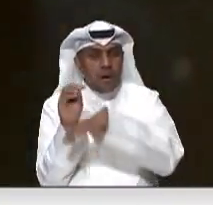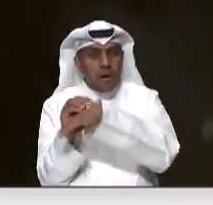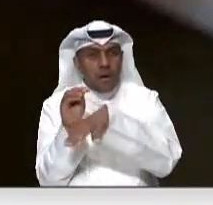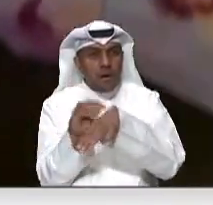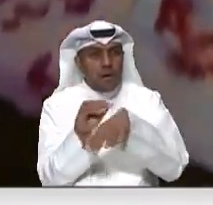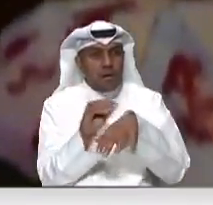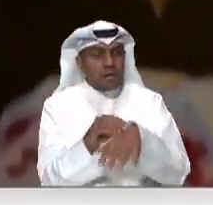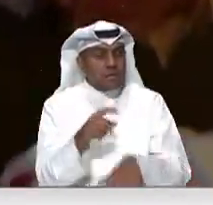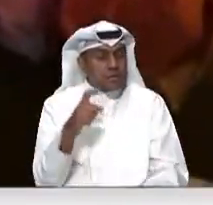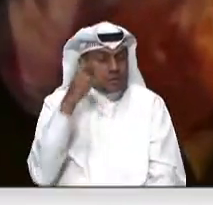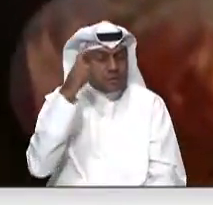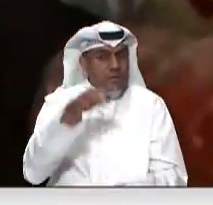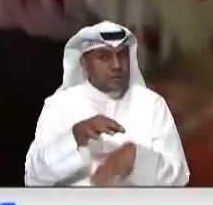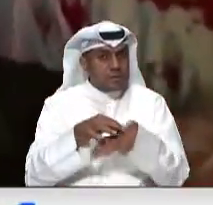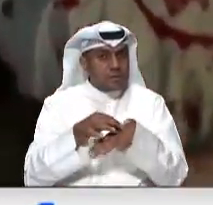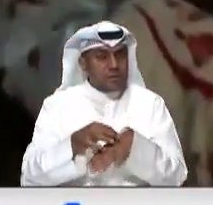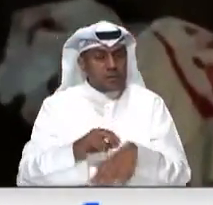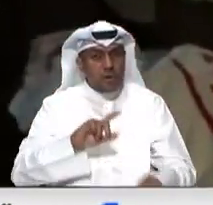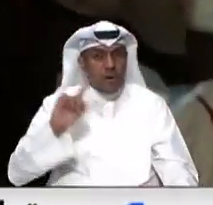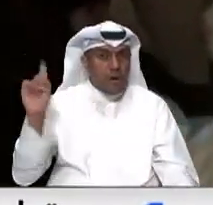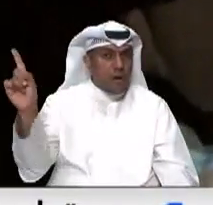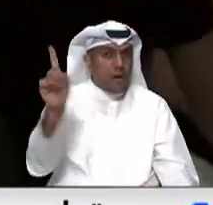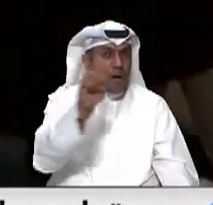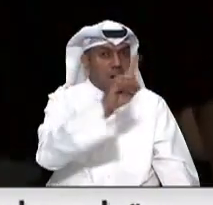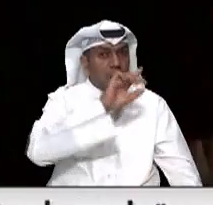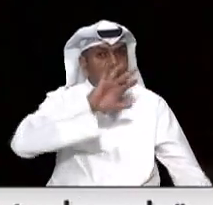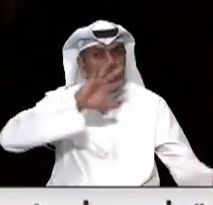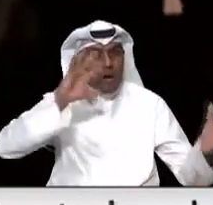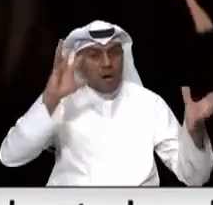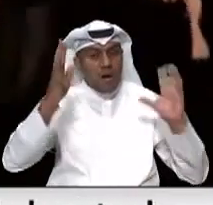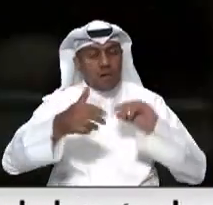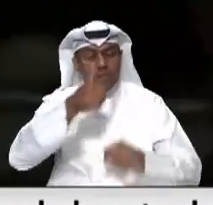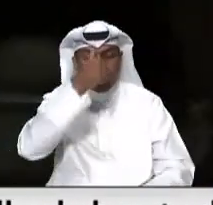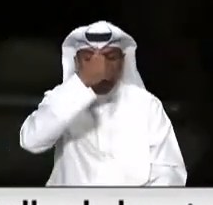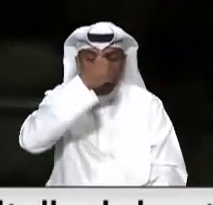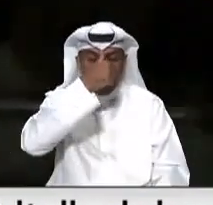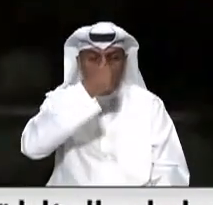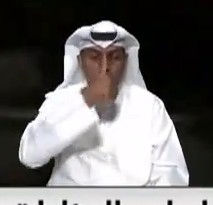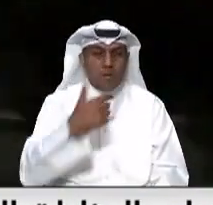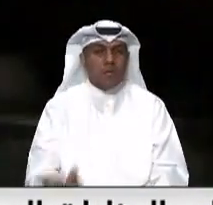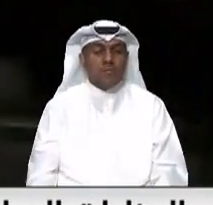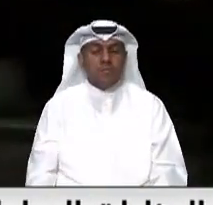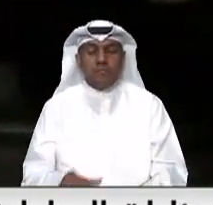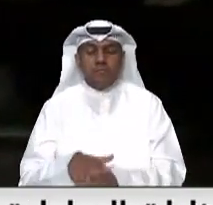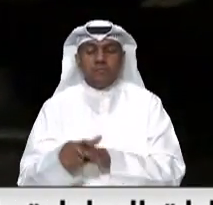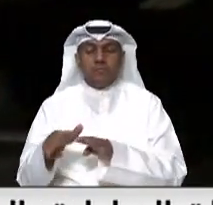أوقظت ضمائر الشعوب في مختلف قارات العالم، فالمجازر الصهيونية